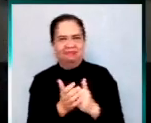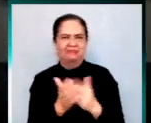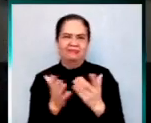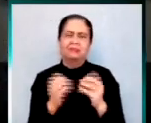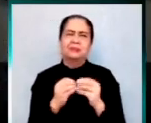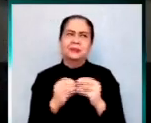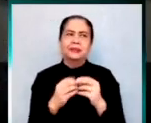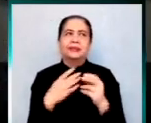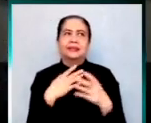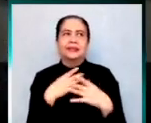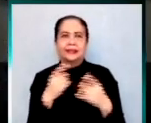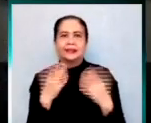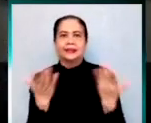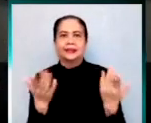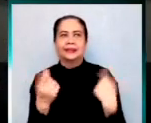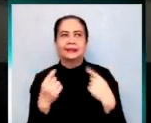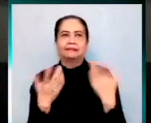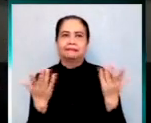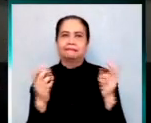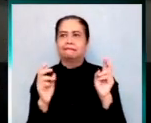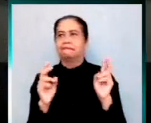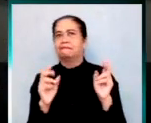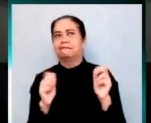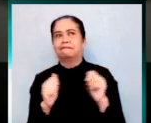mas gusto na lang muna namin sabihin na ano,